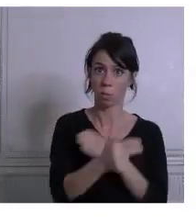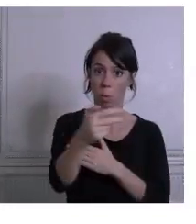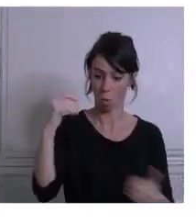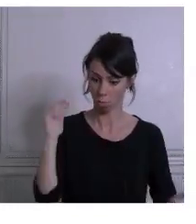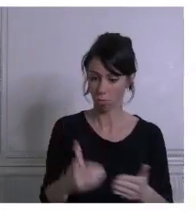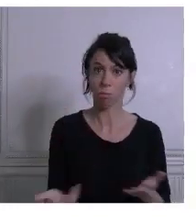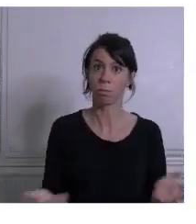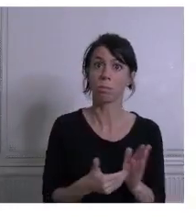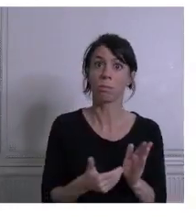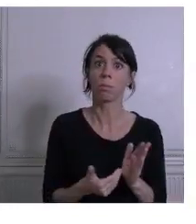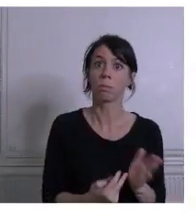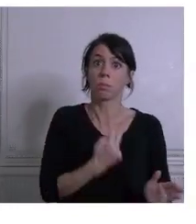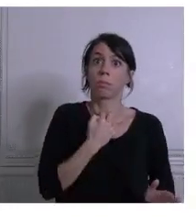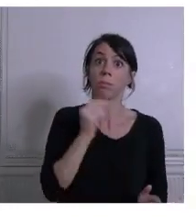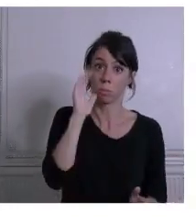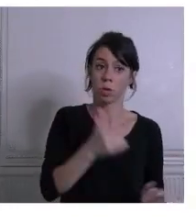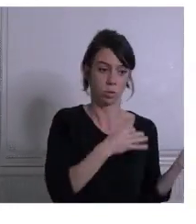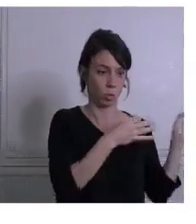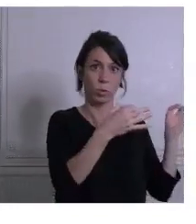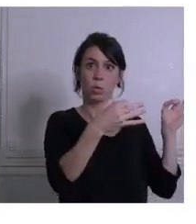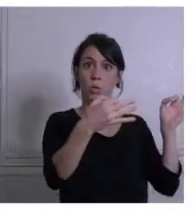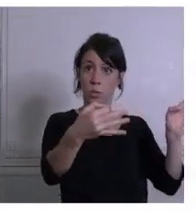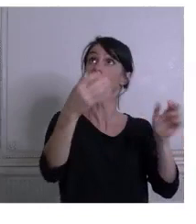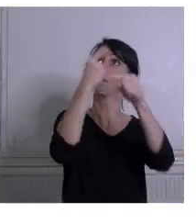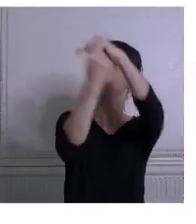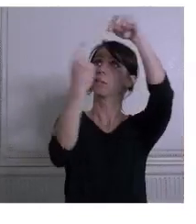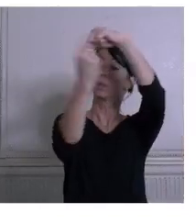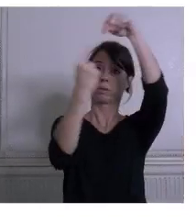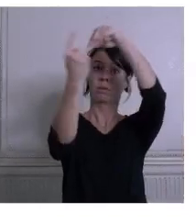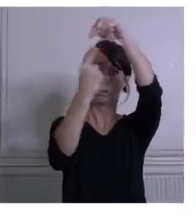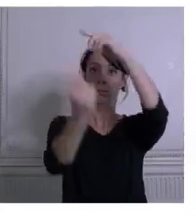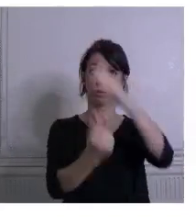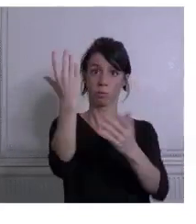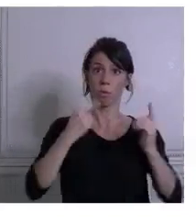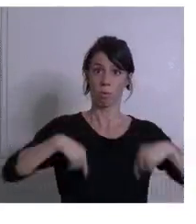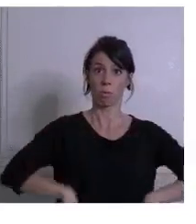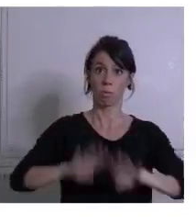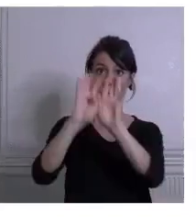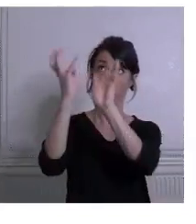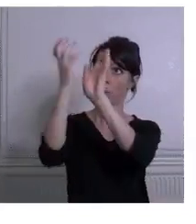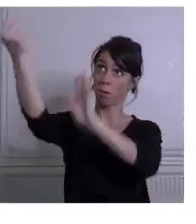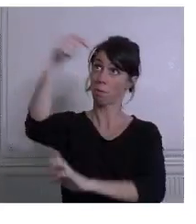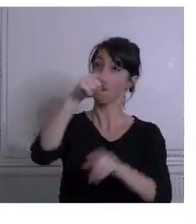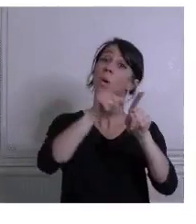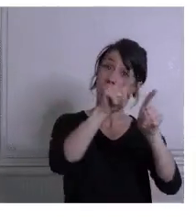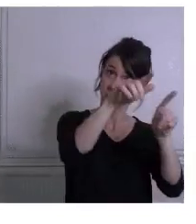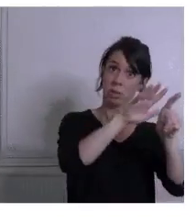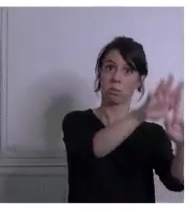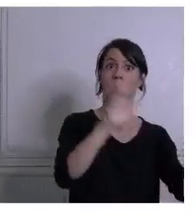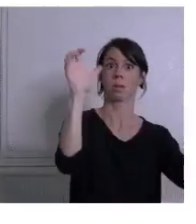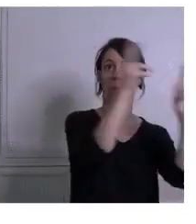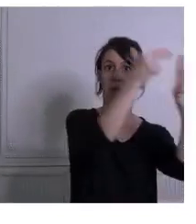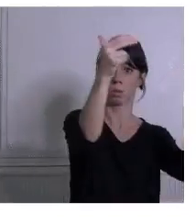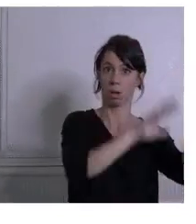colonnes ou dans ce qui m'a été rapporté. Vous avez dit on n'a rien fait, mais vous avez voté, ou pas